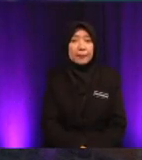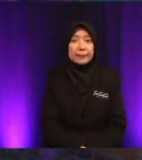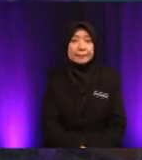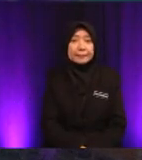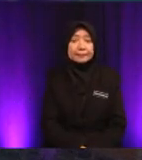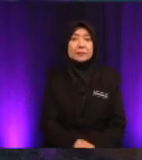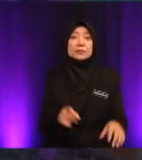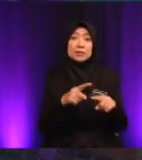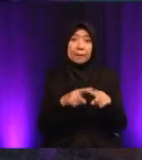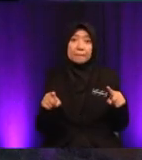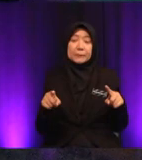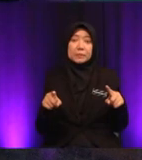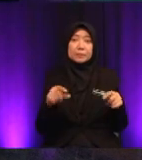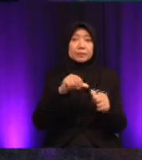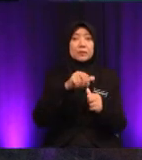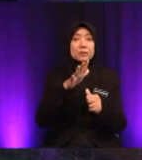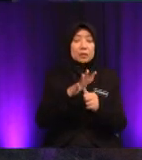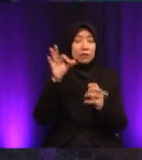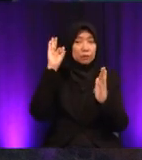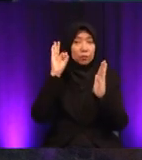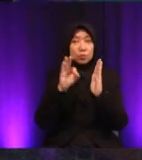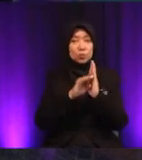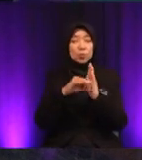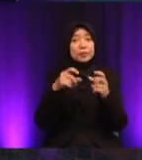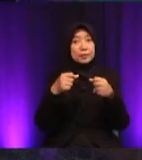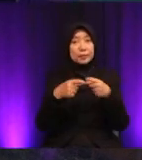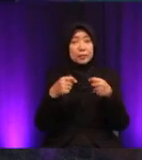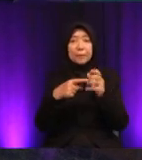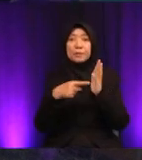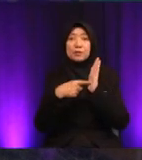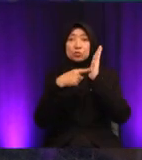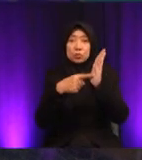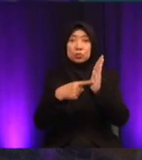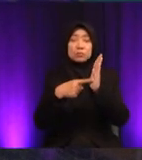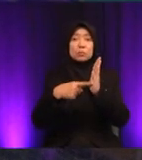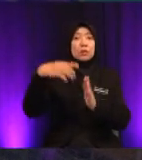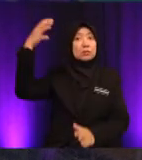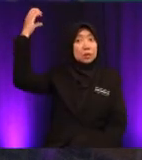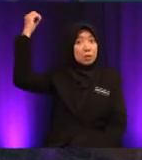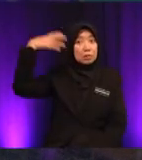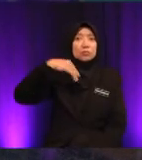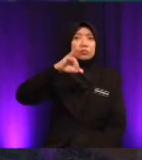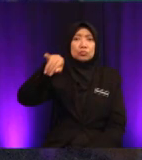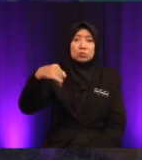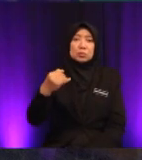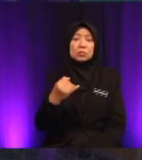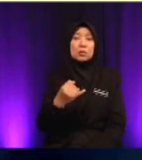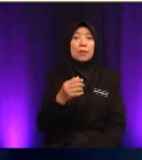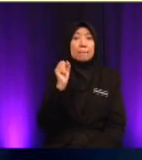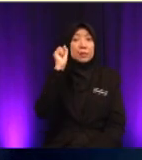tetapi kesan foto elektrik yang ditunjuk oleh instan ini menunjukkan cahaya juga bersifat seperti